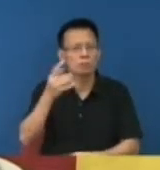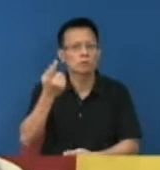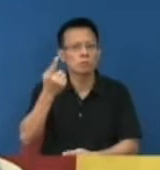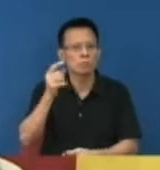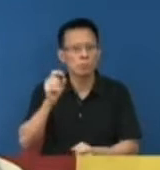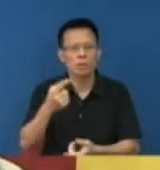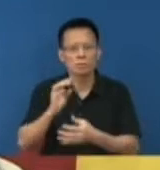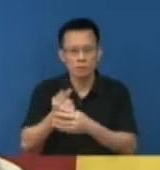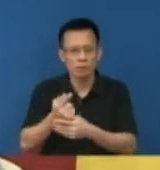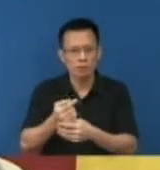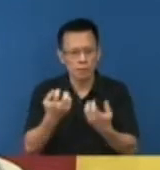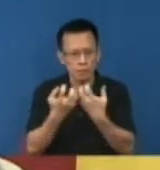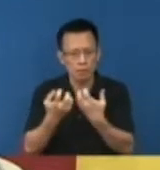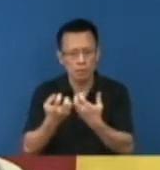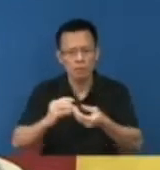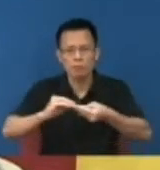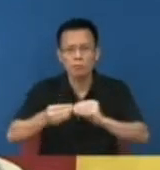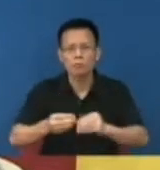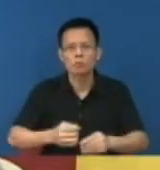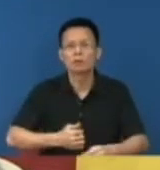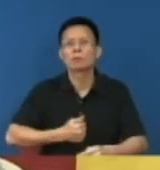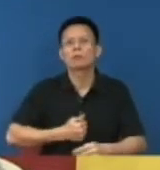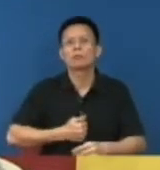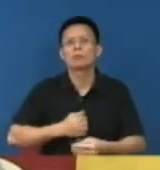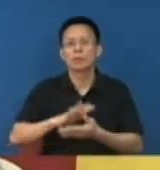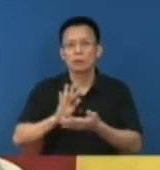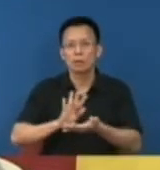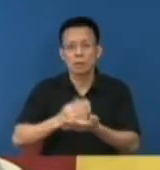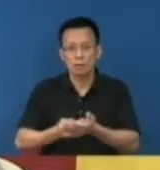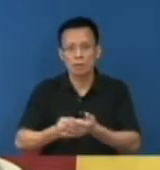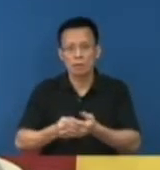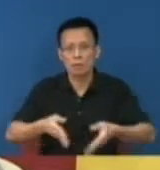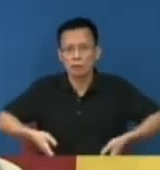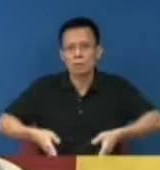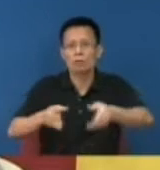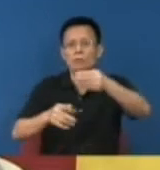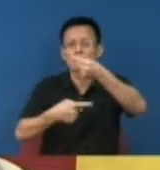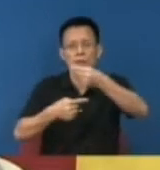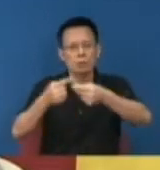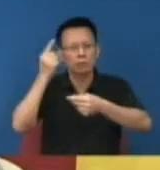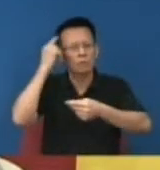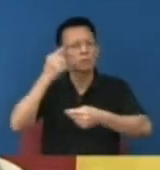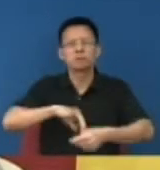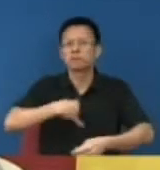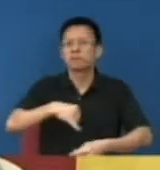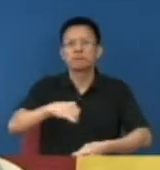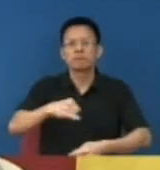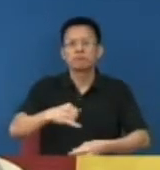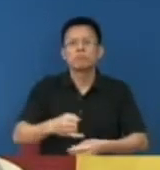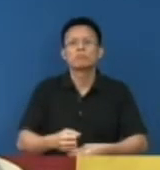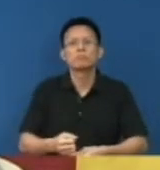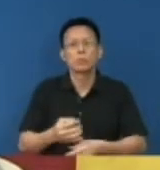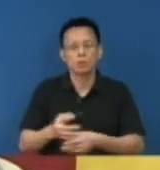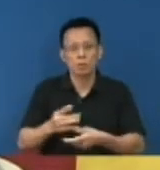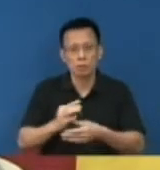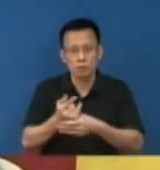票。但係喺七一之後咧，佢知道咁樣係唔得啦，咁樣係會令到咧